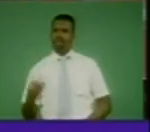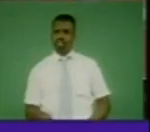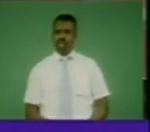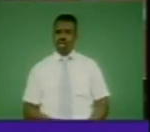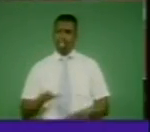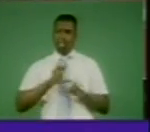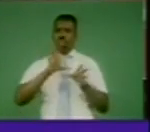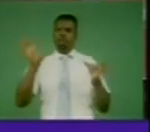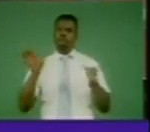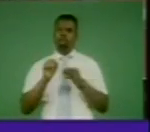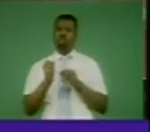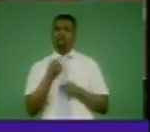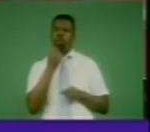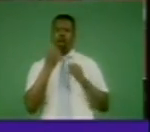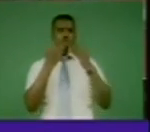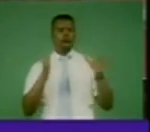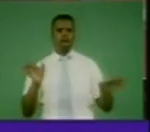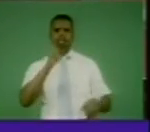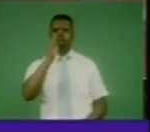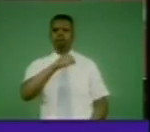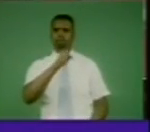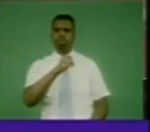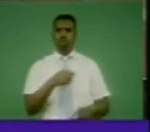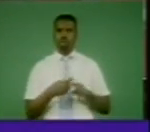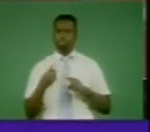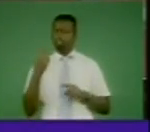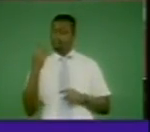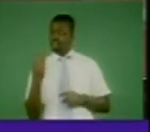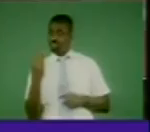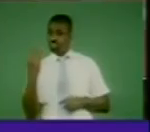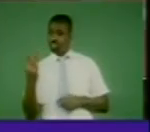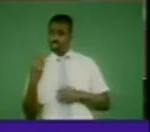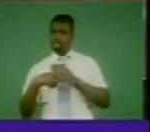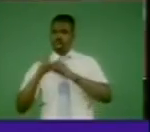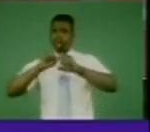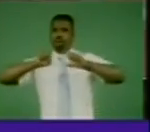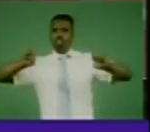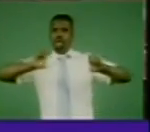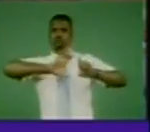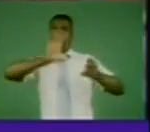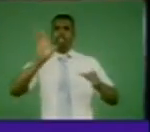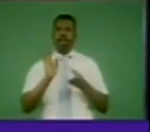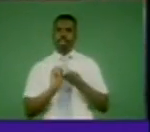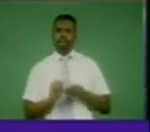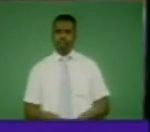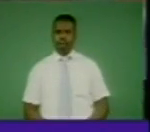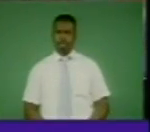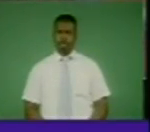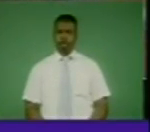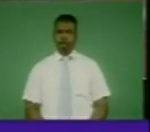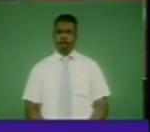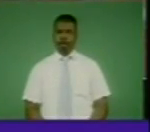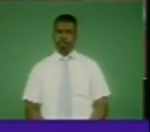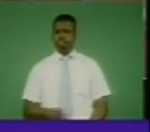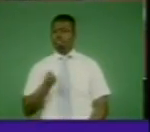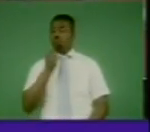Jumla ya kura za wazi ndio kura 303 kwenye ibara zote. Kura za hapana zilikuwa